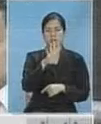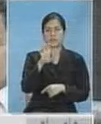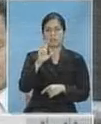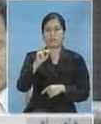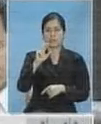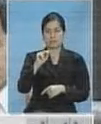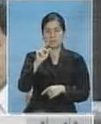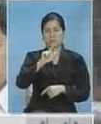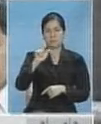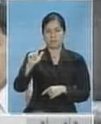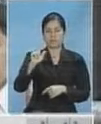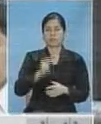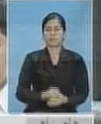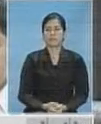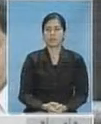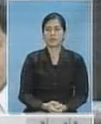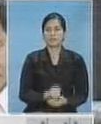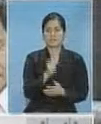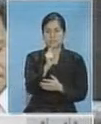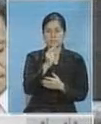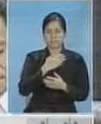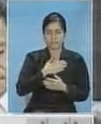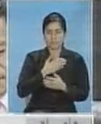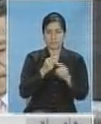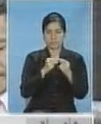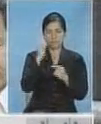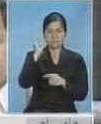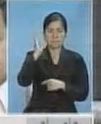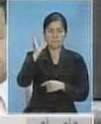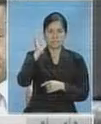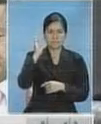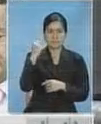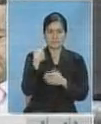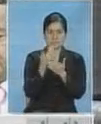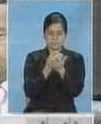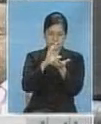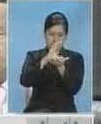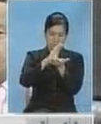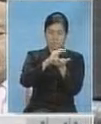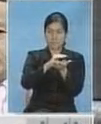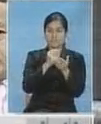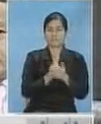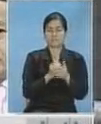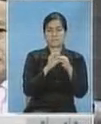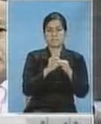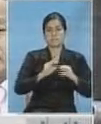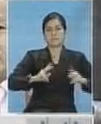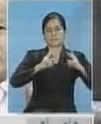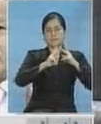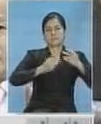7,430 ล้านบาทประเด็นที่ผมได้อภิปรายที่จะตัดงบประมาณในเรื่องของกระทรวงพาณิ